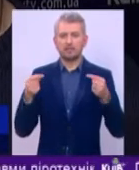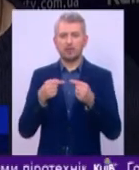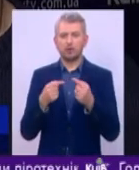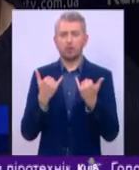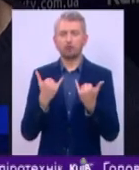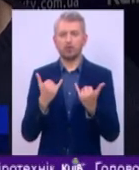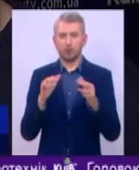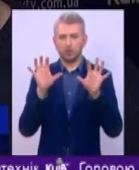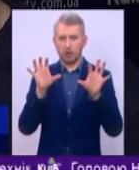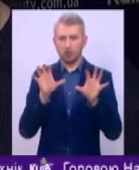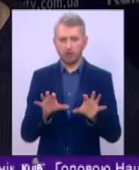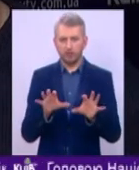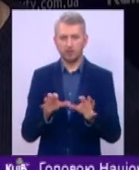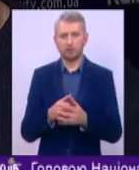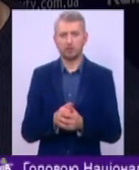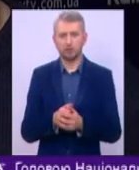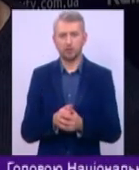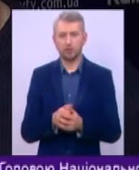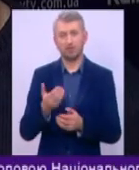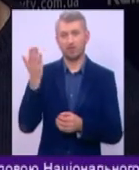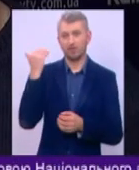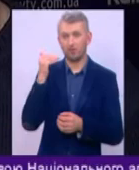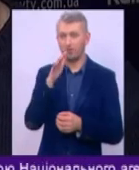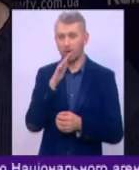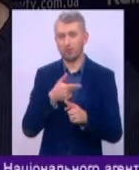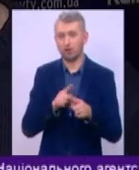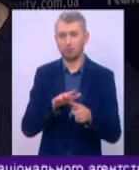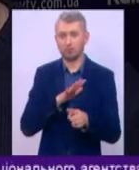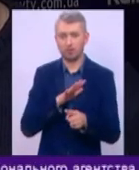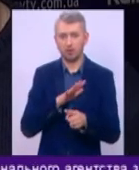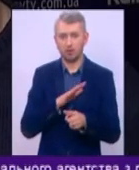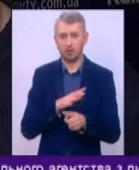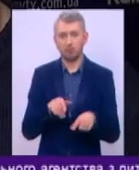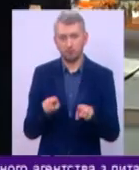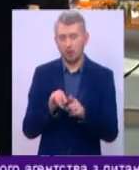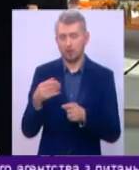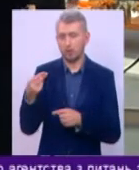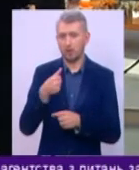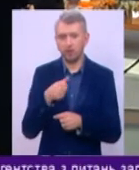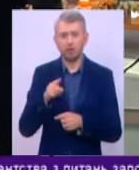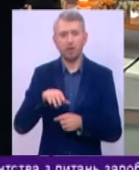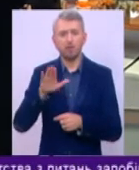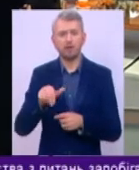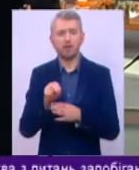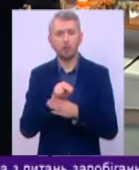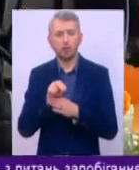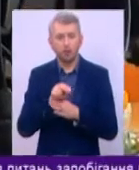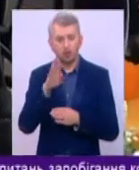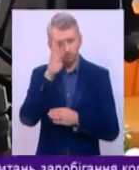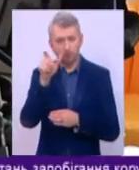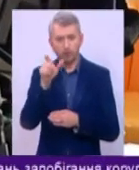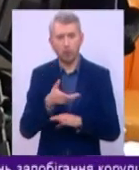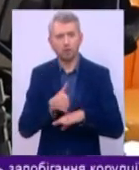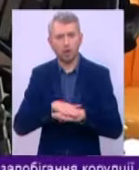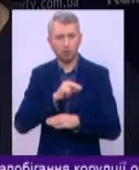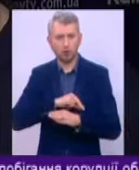чинного законодавства в той время, которое действовало, столько і заплатили. Навіть після лікування чоловікові складно